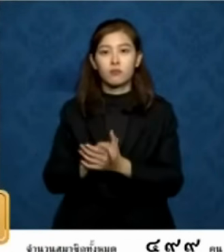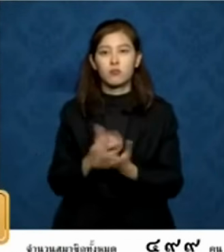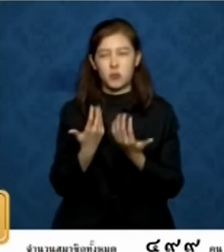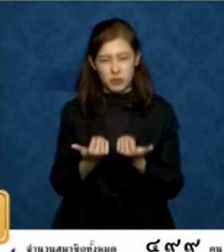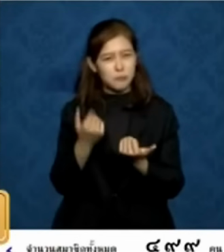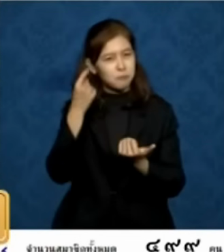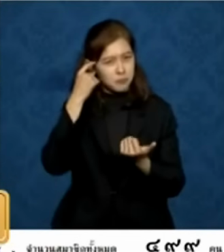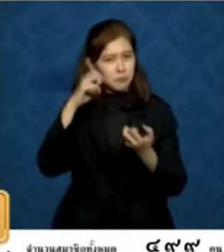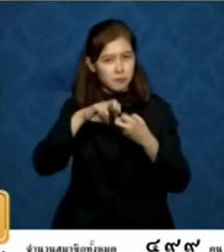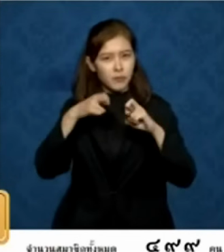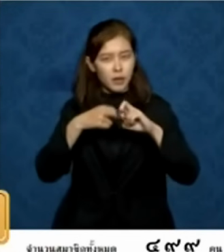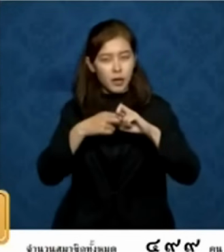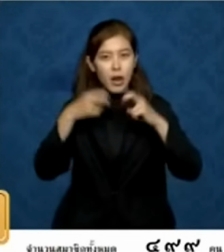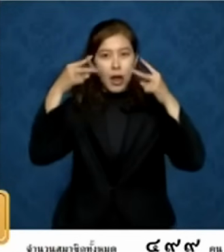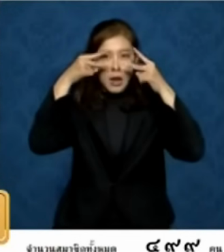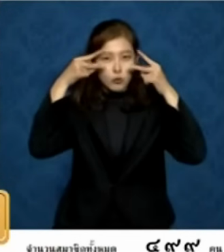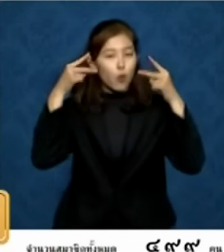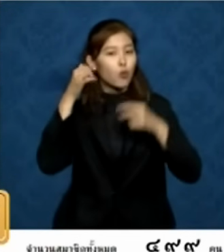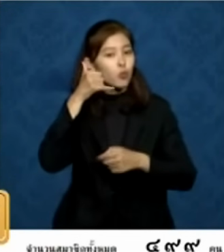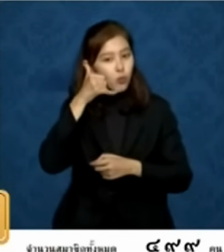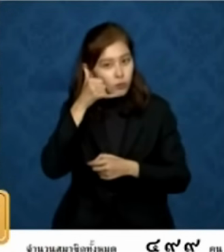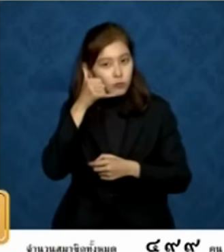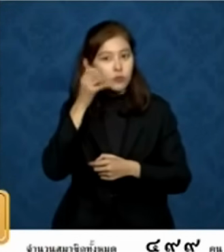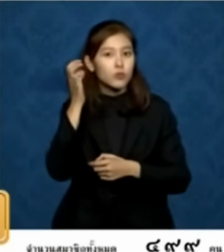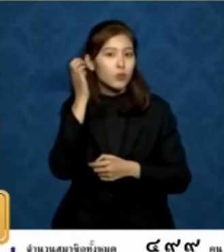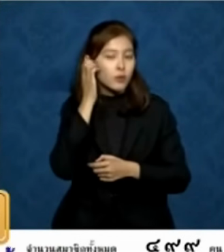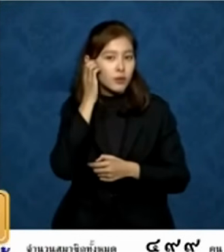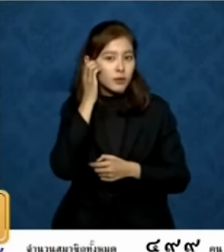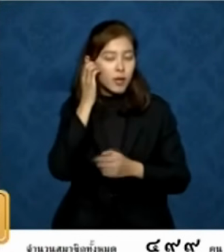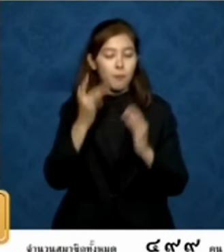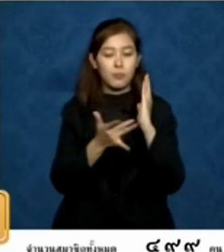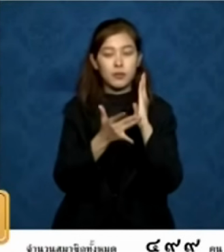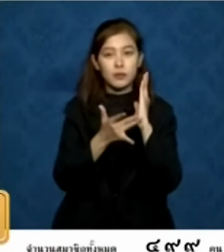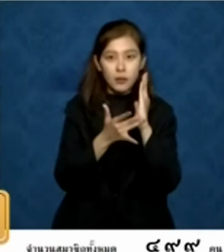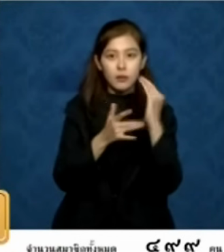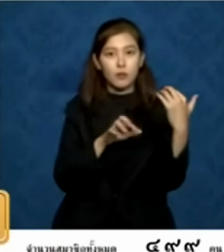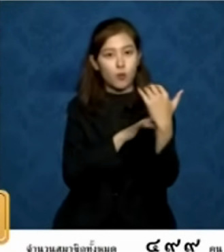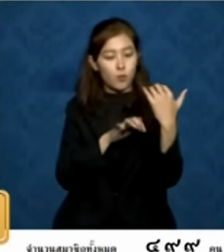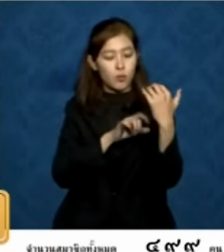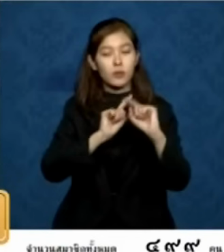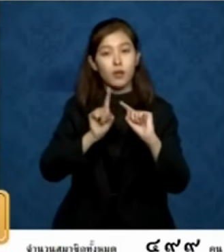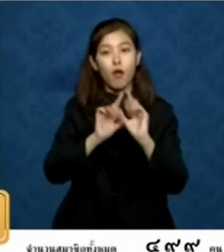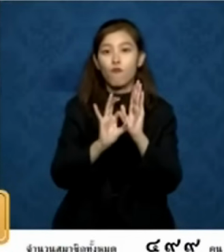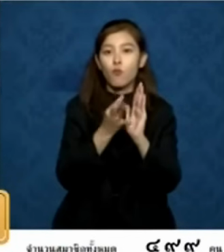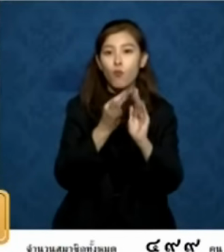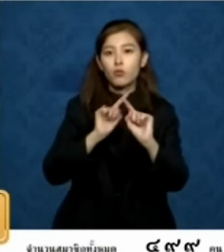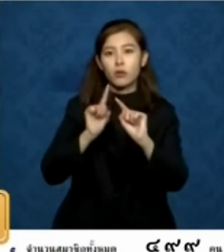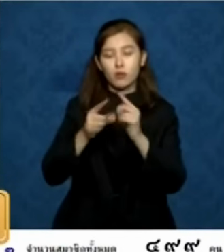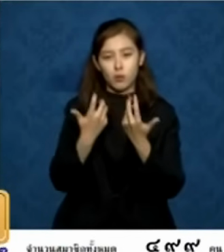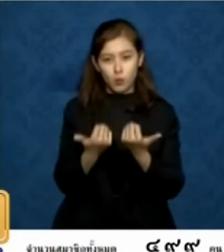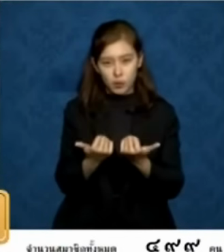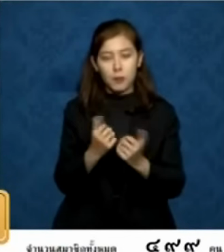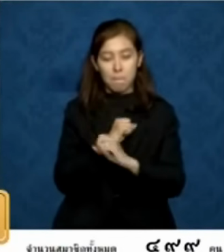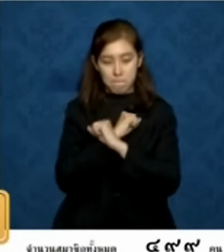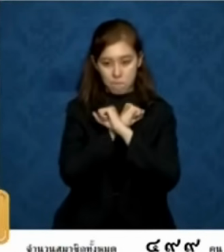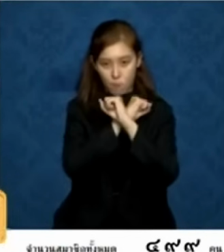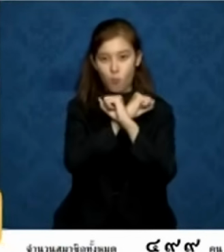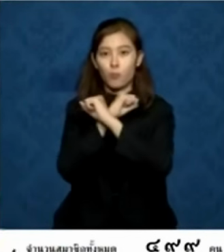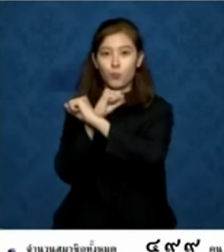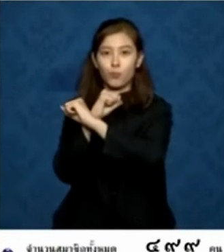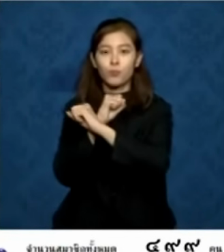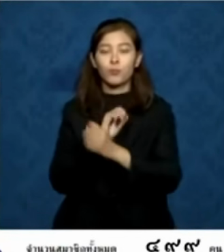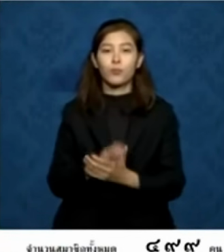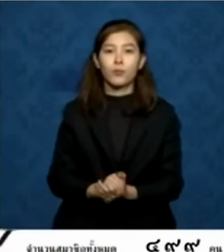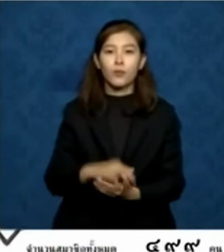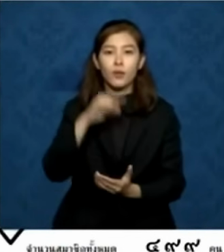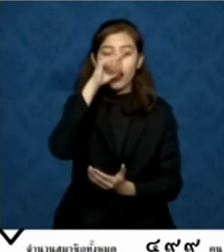ตัวรุนแรงมากยิ่งขึ้นเรื่อยๆโดยจะมีการทำงานอย่างบูรณาการครบทุกส่วนและประชาชนจะ